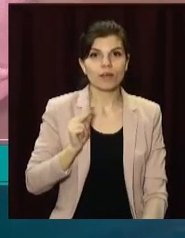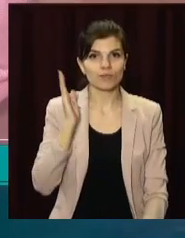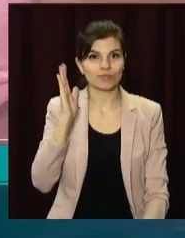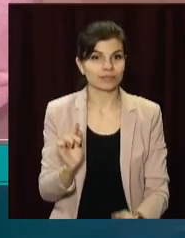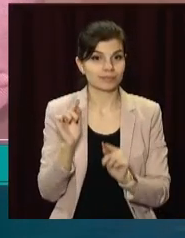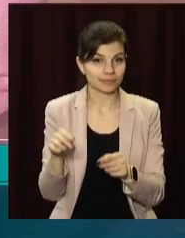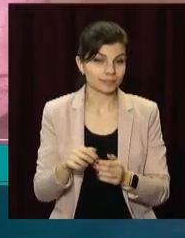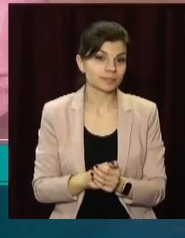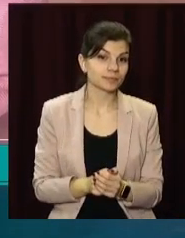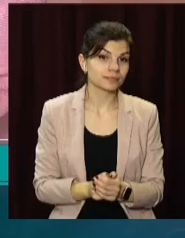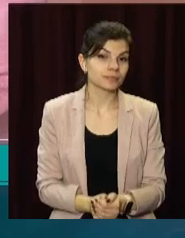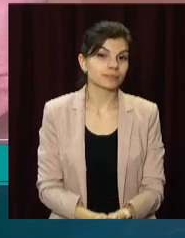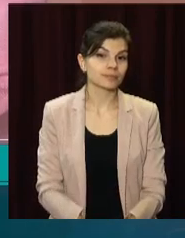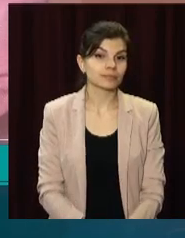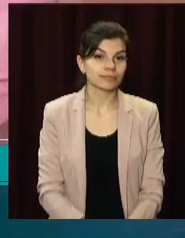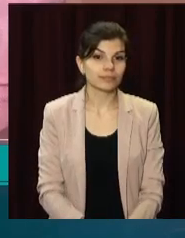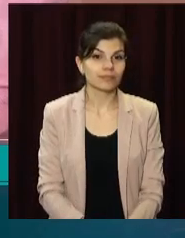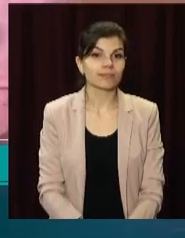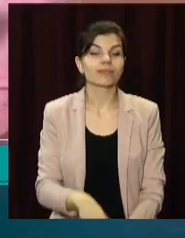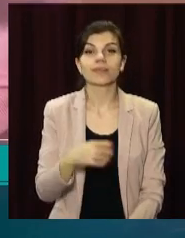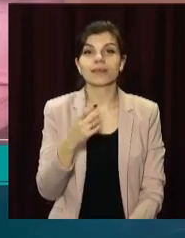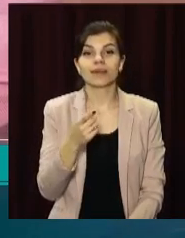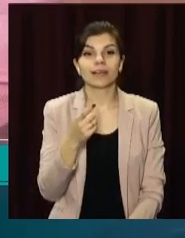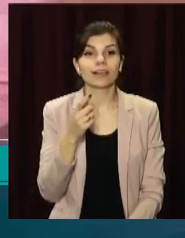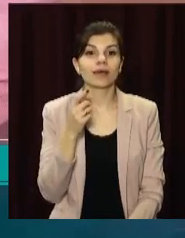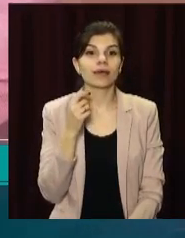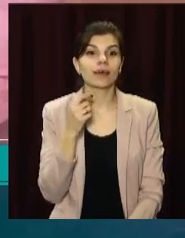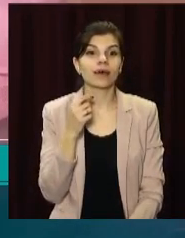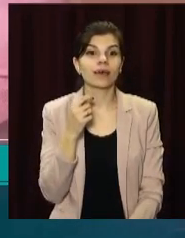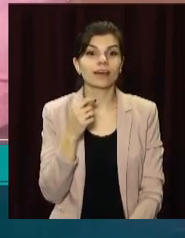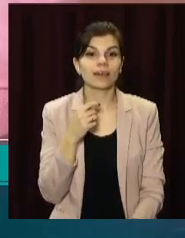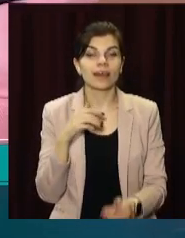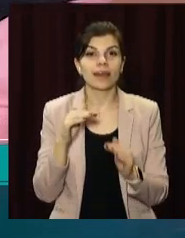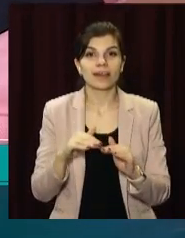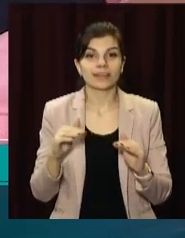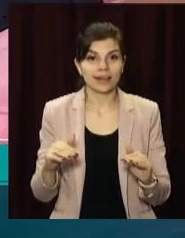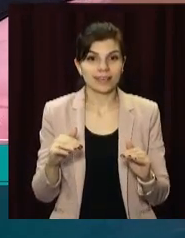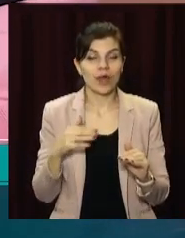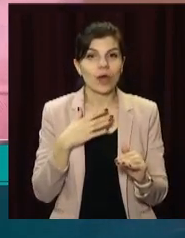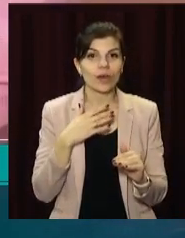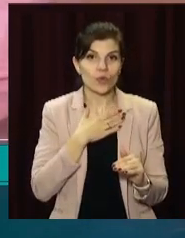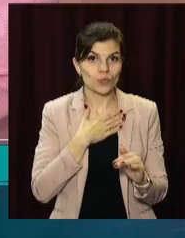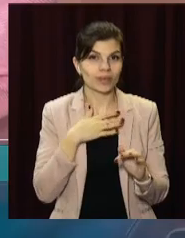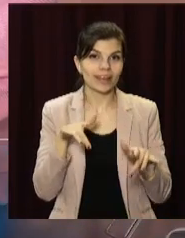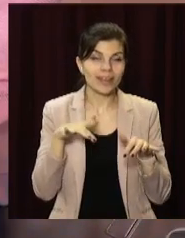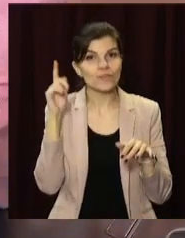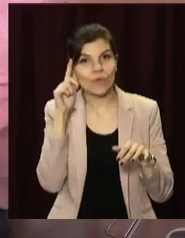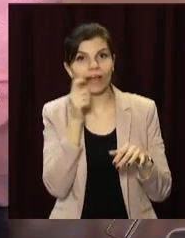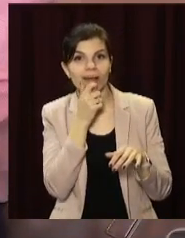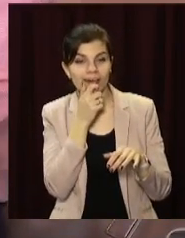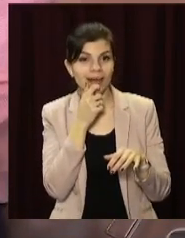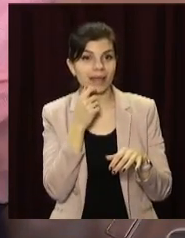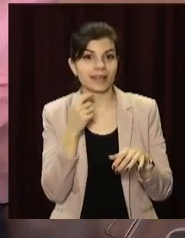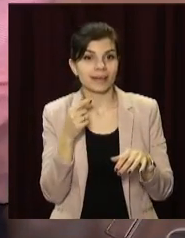двоє маленьких діток, і вони 3-2, це люблять комп'ютери, самі сидять за ним, мультики.